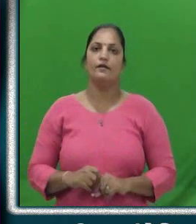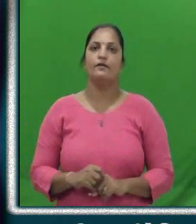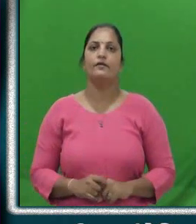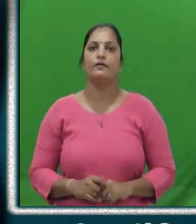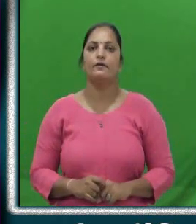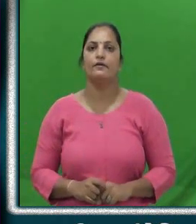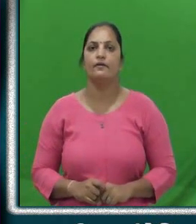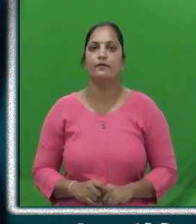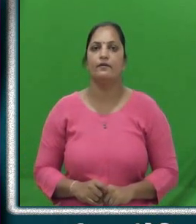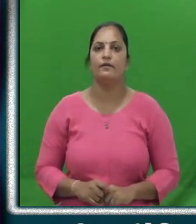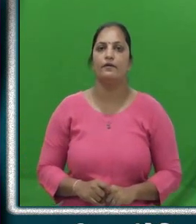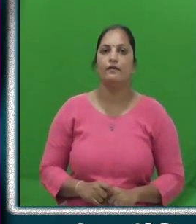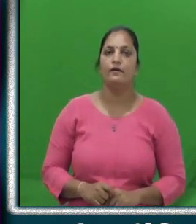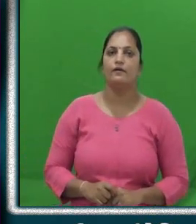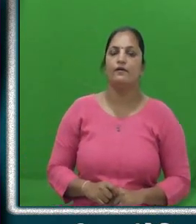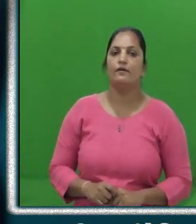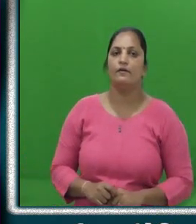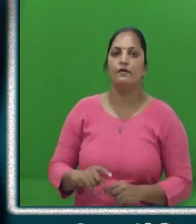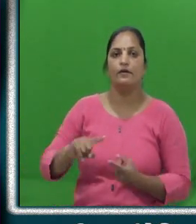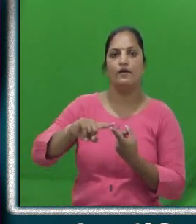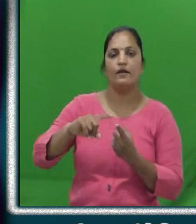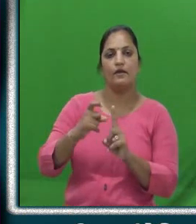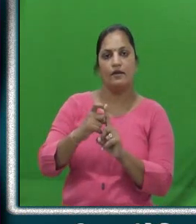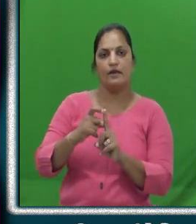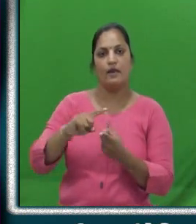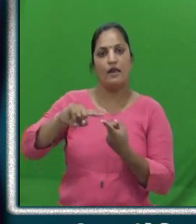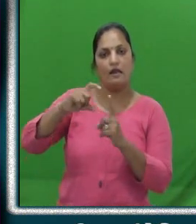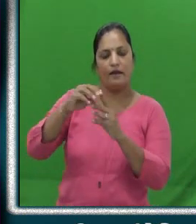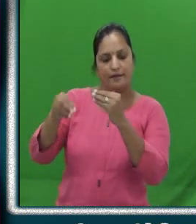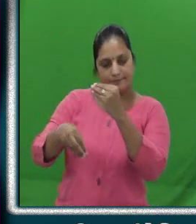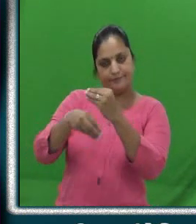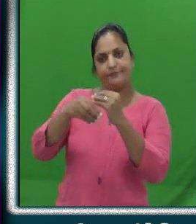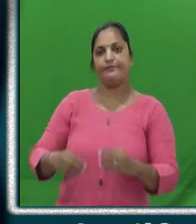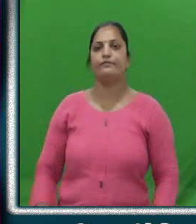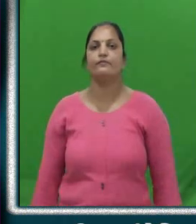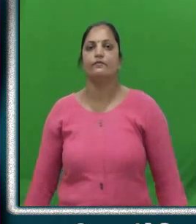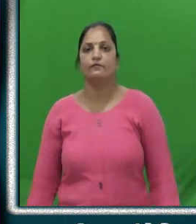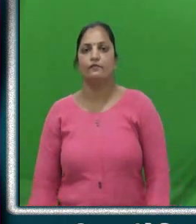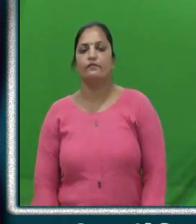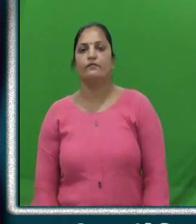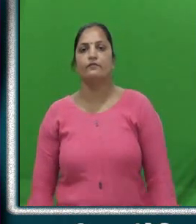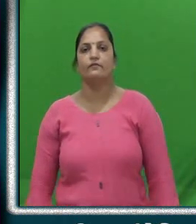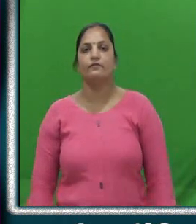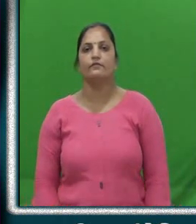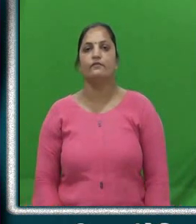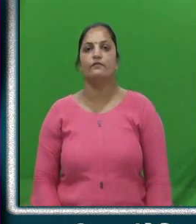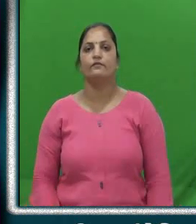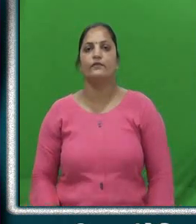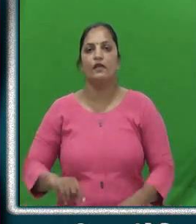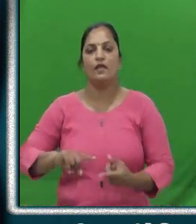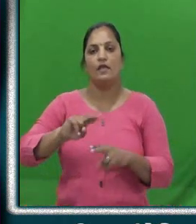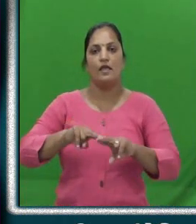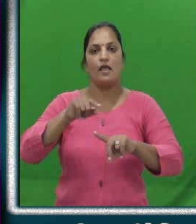શું થાય ઉપર આપેલું જ છે જોઈ લો ફાઉન્ડેડ અરુણ ફાઉન્ડેડ